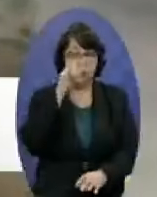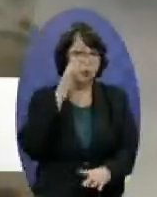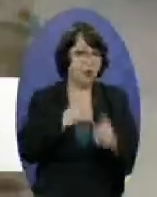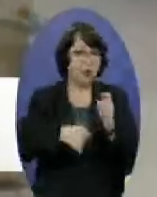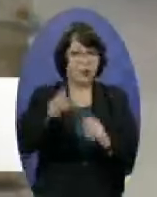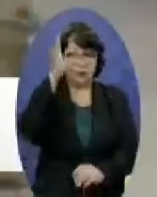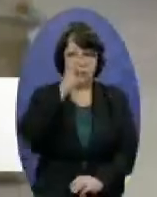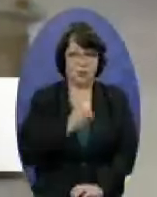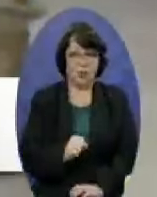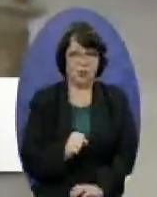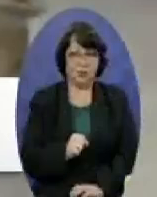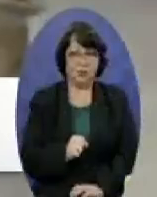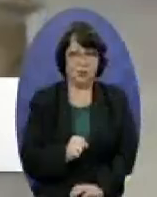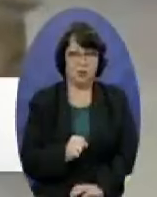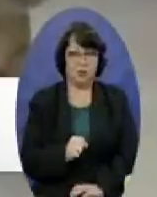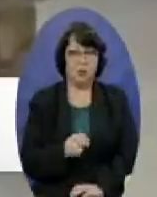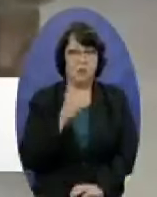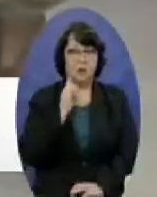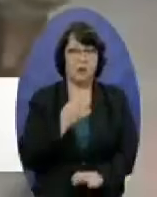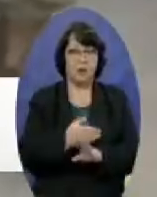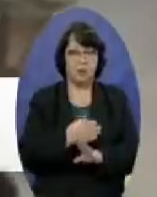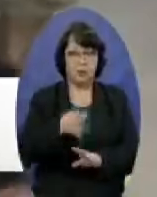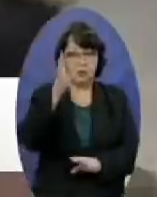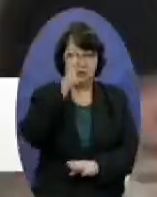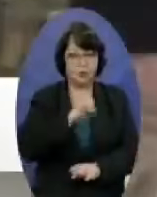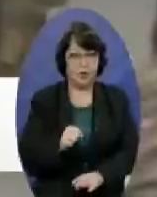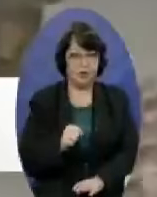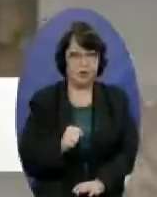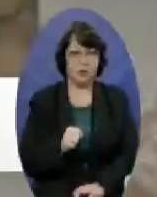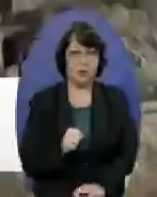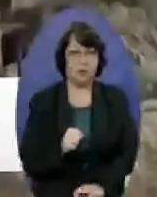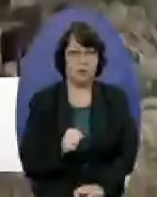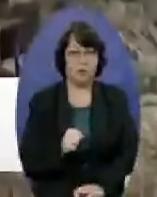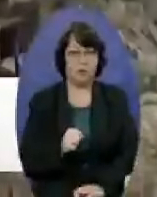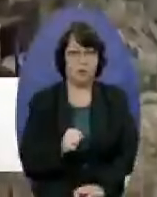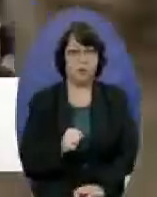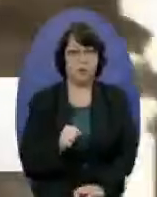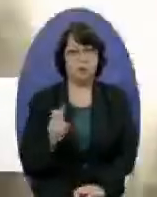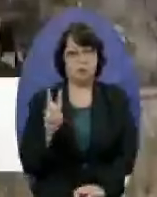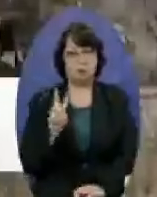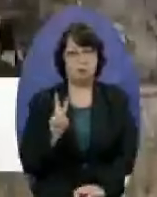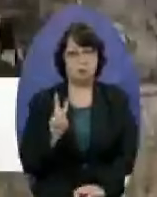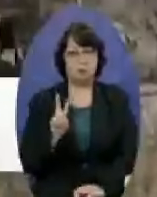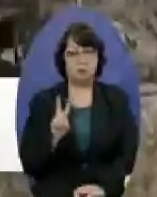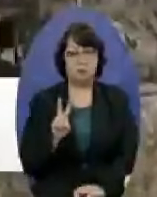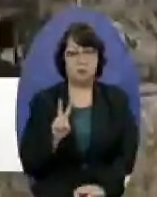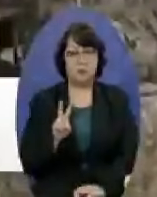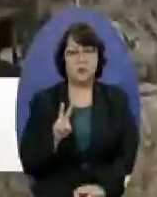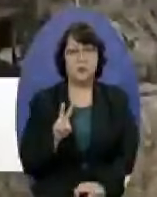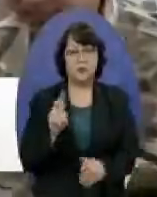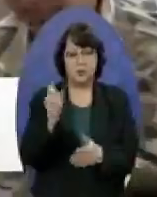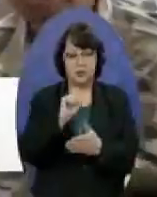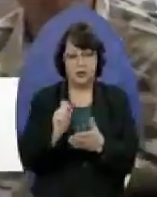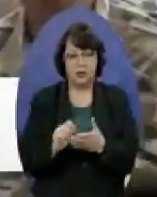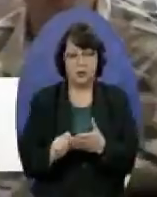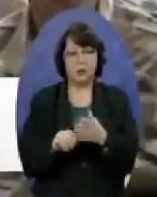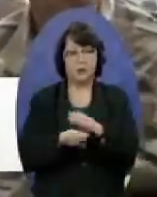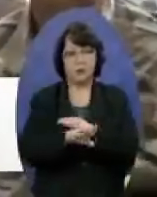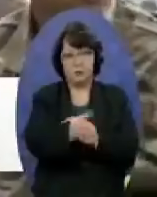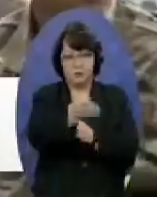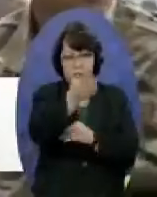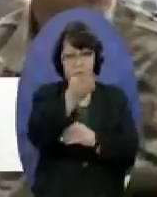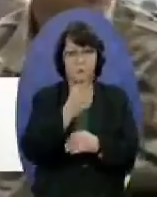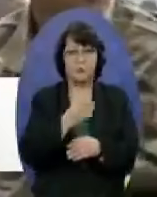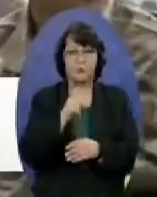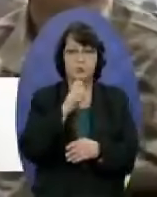сайд High Command, за батлан амлахын сайд Annegret Kramp, Karrenbauer нарын Бундестаг дэлгэсэн захидал тэмдэглэсэн байгааг